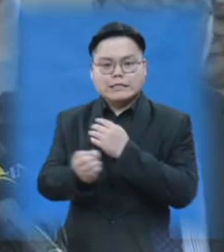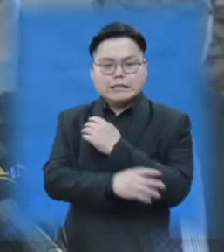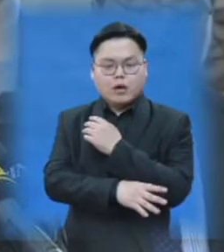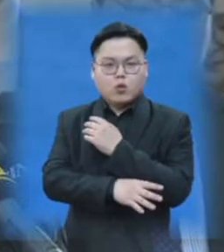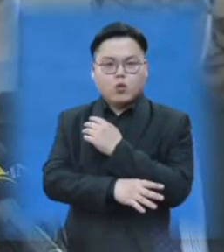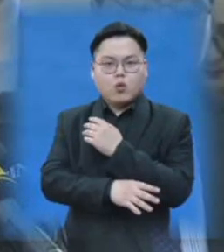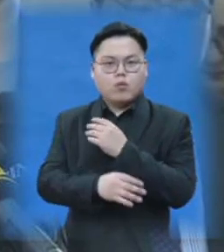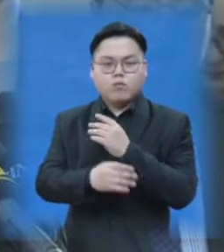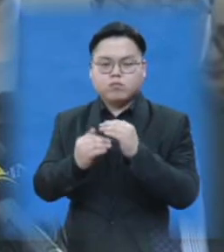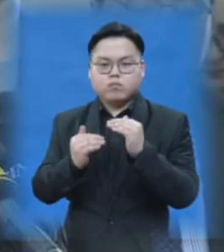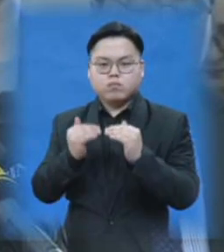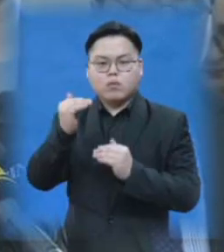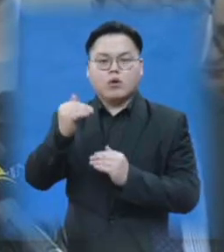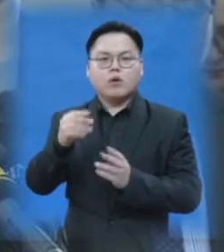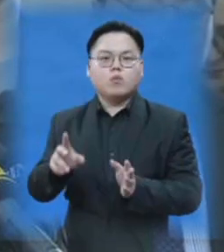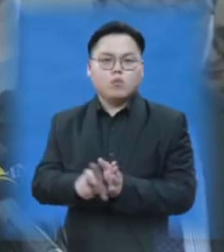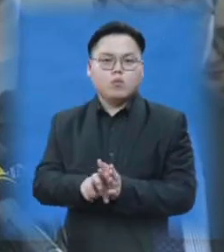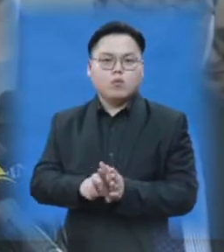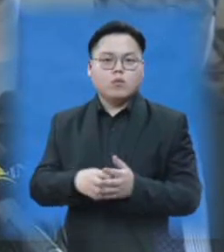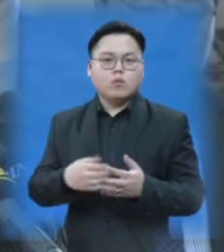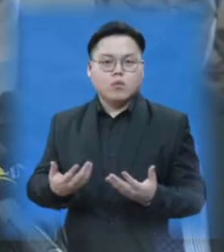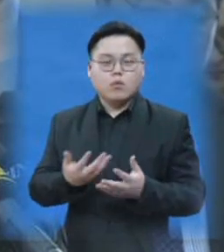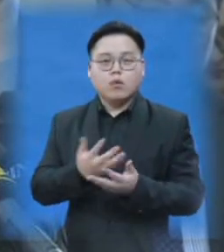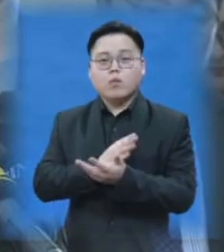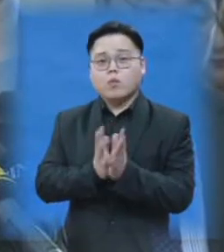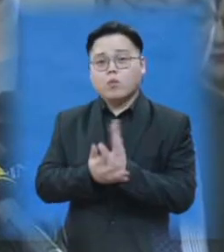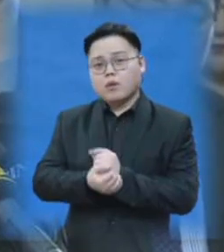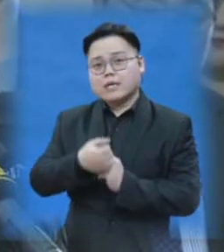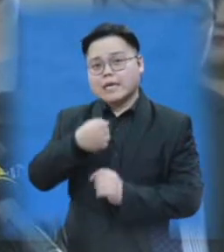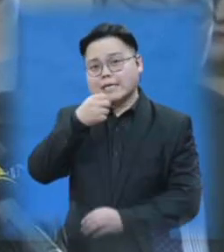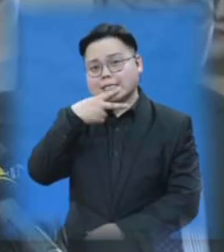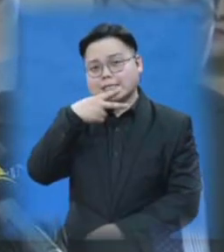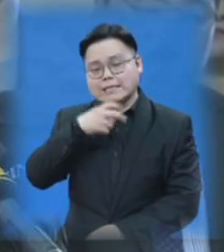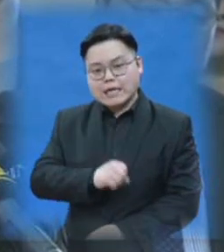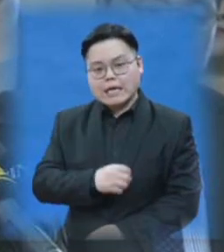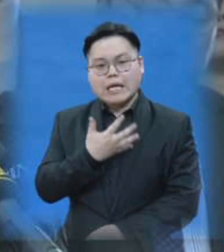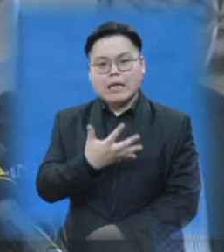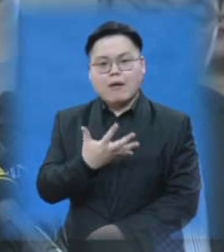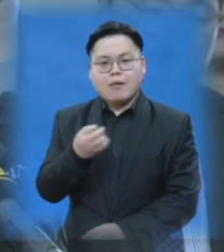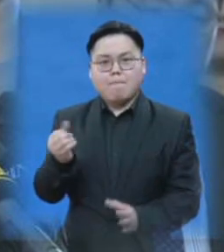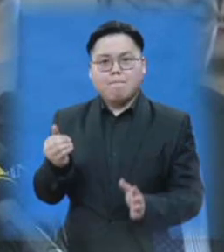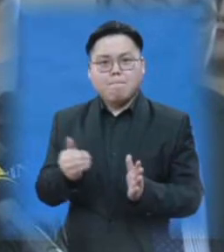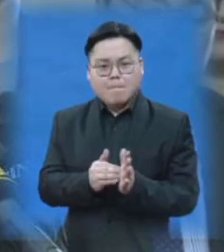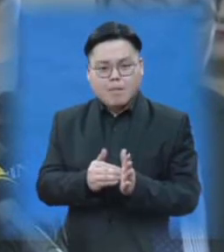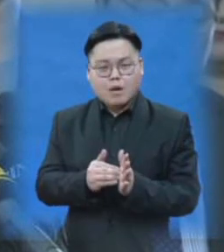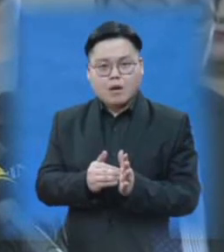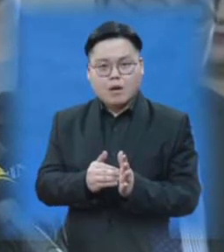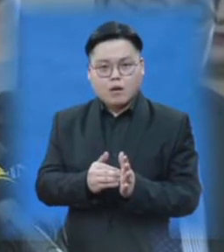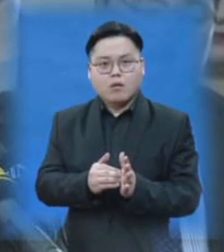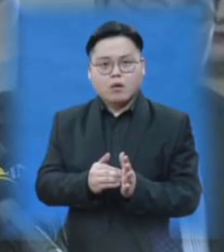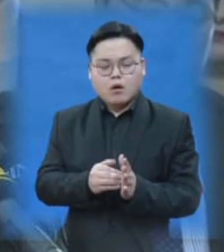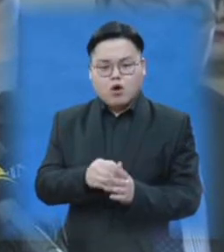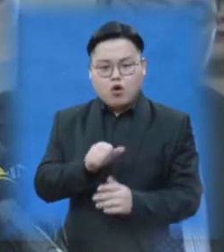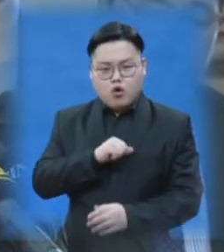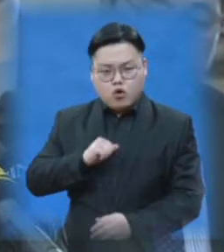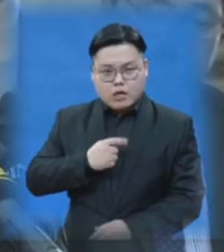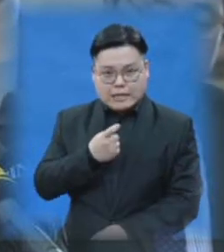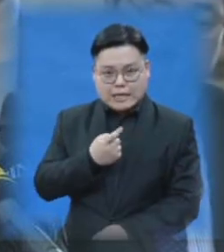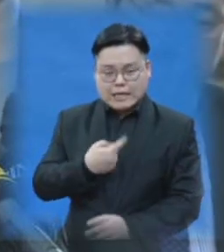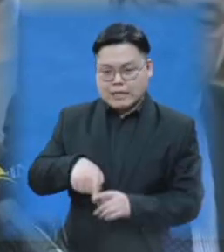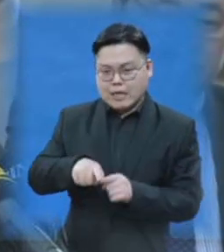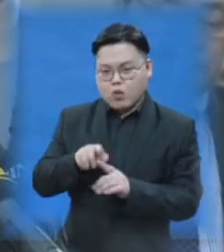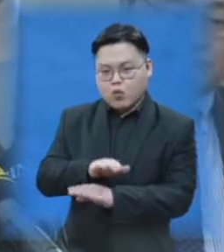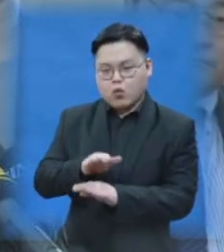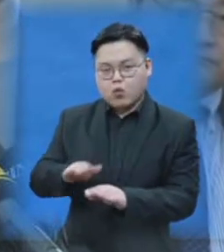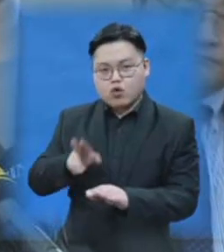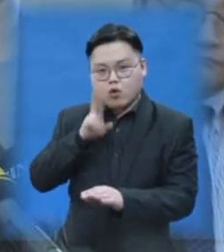гэдэг чинь энэ болчиход байна. Гэтэл хөдөлмөрийн үйлчлэл доод хэмжээ маань 550 мянга төгрөг байна гэдэг бол өөрөөсөө гадна хүүхдээ давхар тэжээж чадахгүй байх